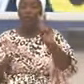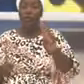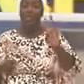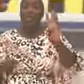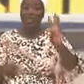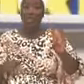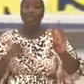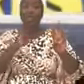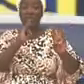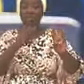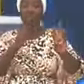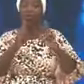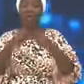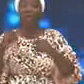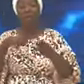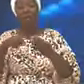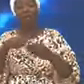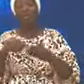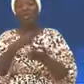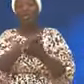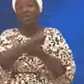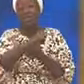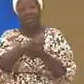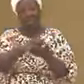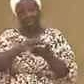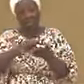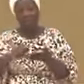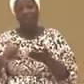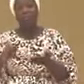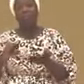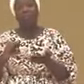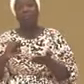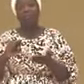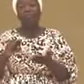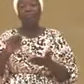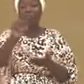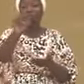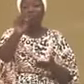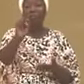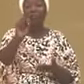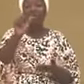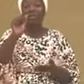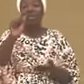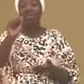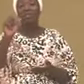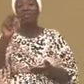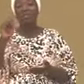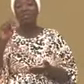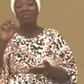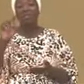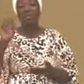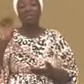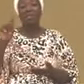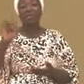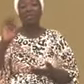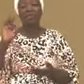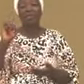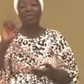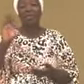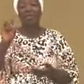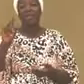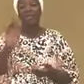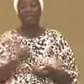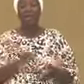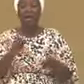à parle de la centif ication temps et vient et maintenant il fait il